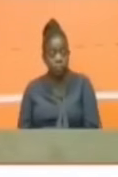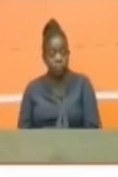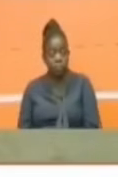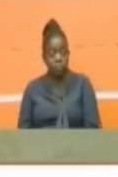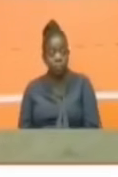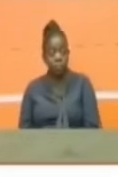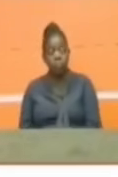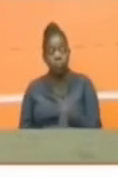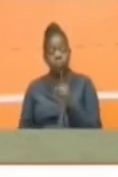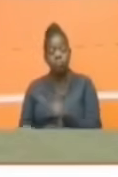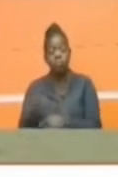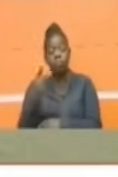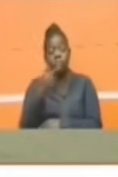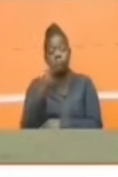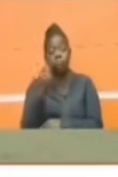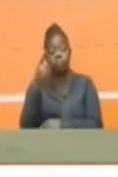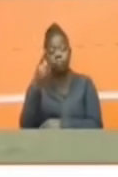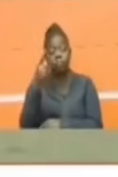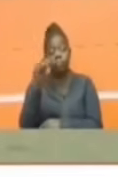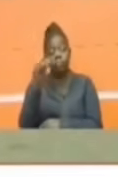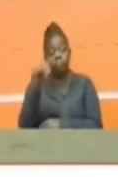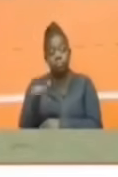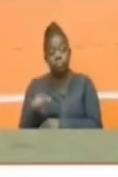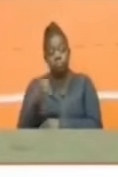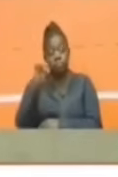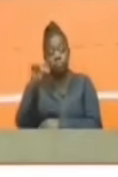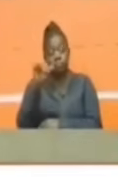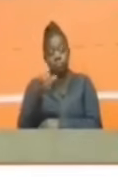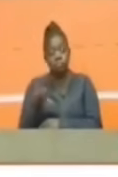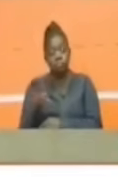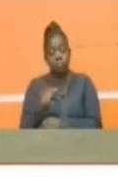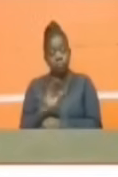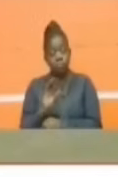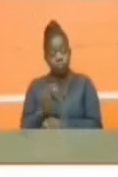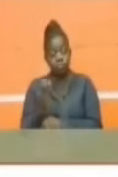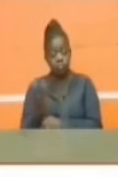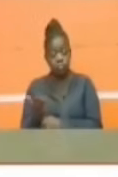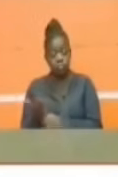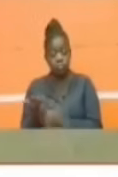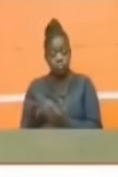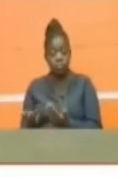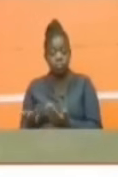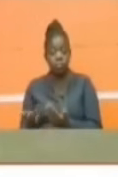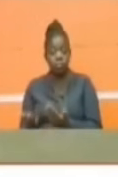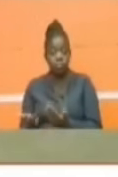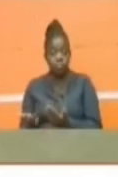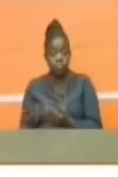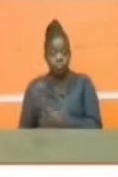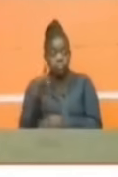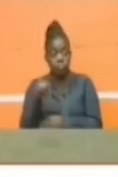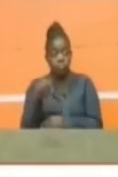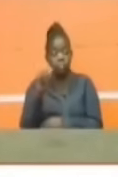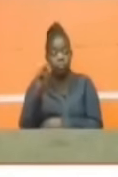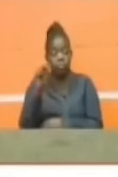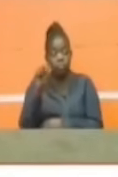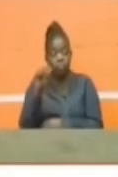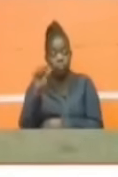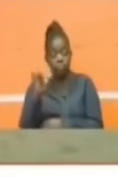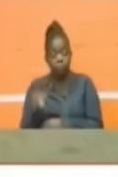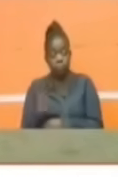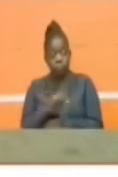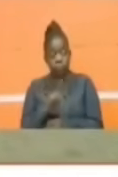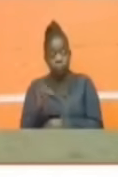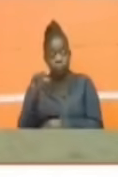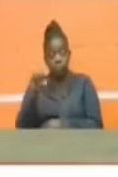ba champion ya bili kumina msanga jinja SS bandu demu amis college kugolo nyo kusato mkafodo kusimu gana penalti edachikeche nda